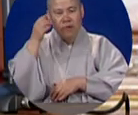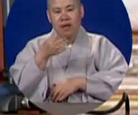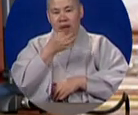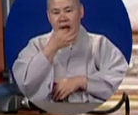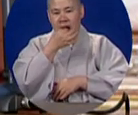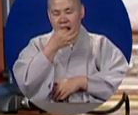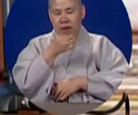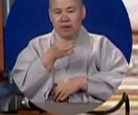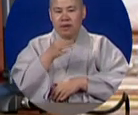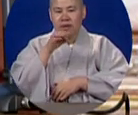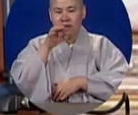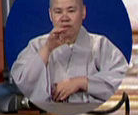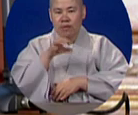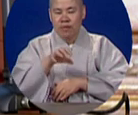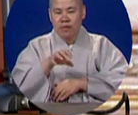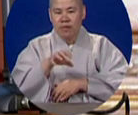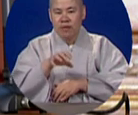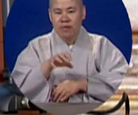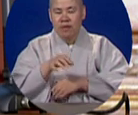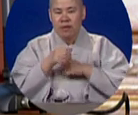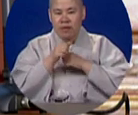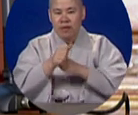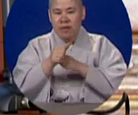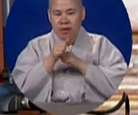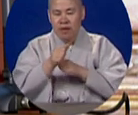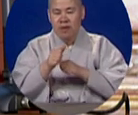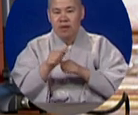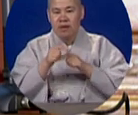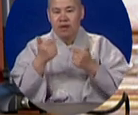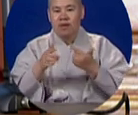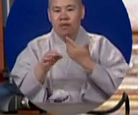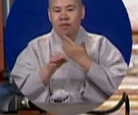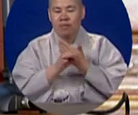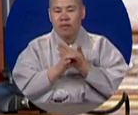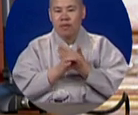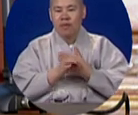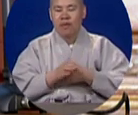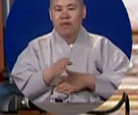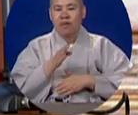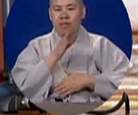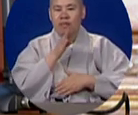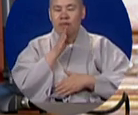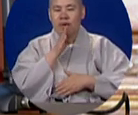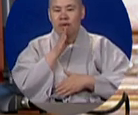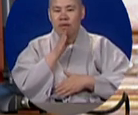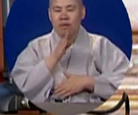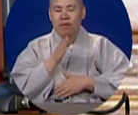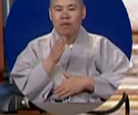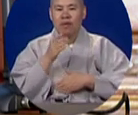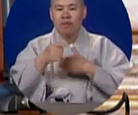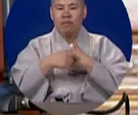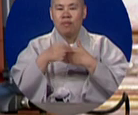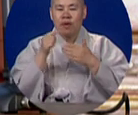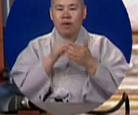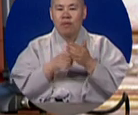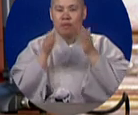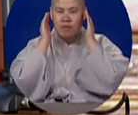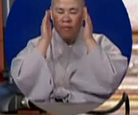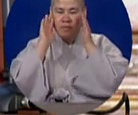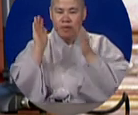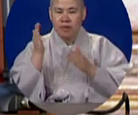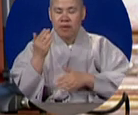거기에 따라가지만 않으면 그게 바로 마음공부인데요 그럼 망상